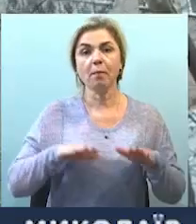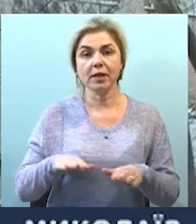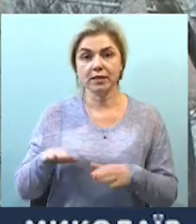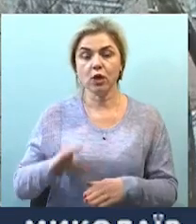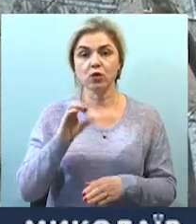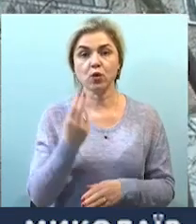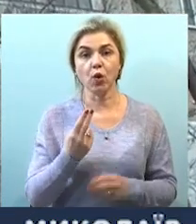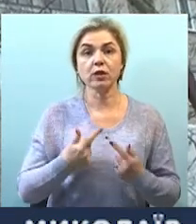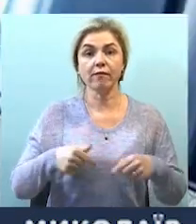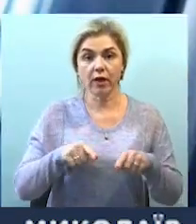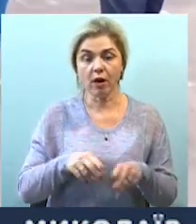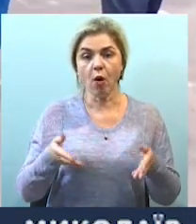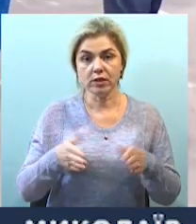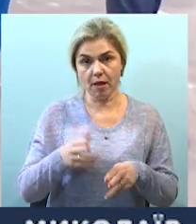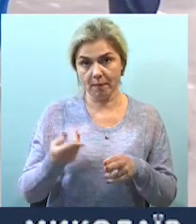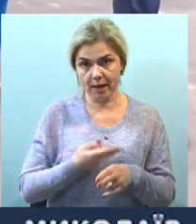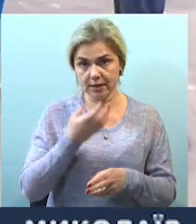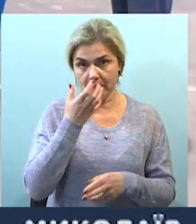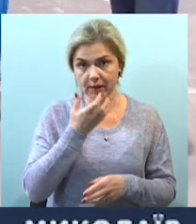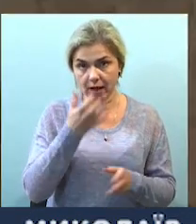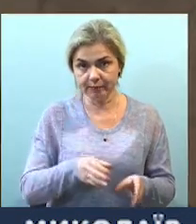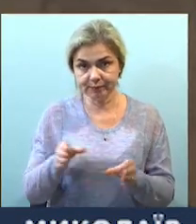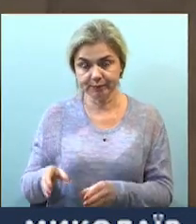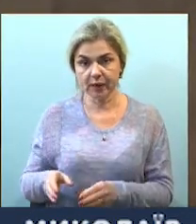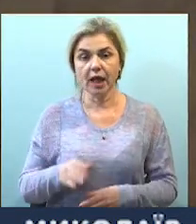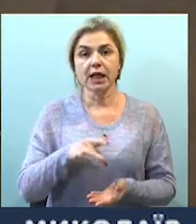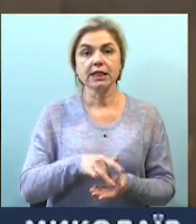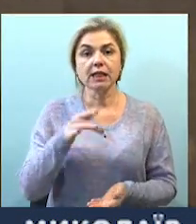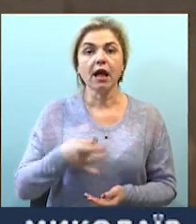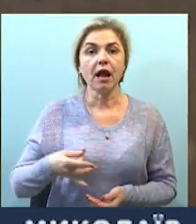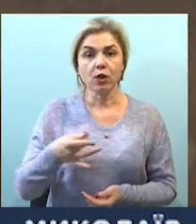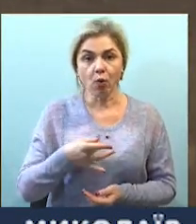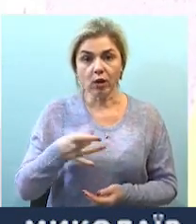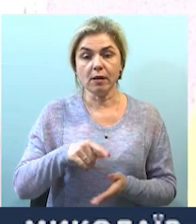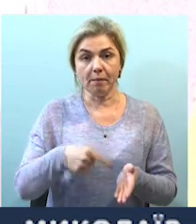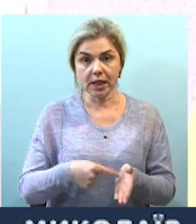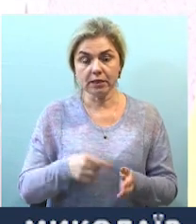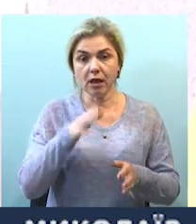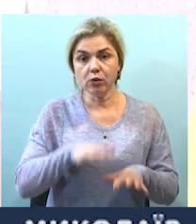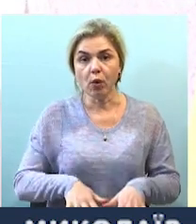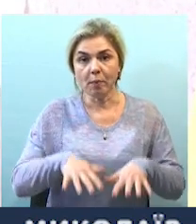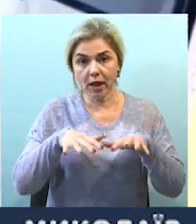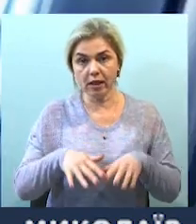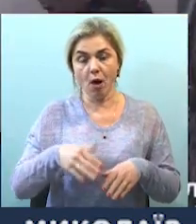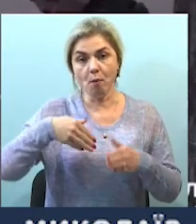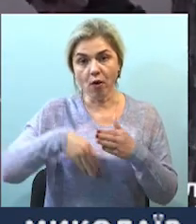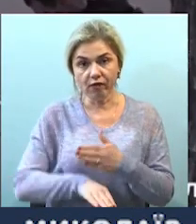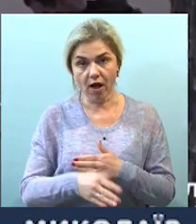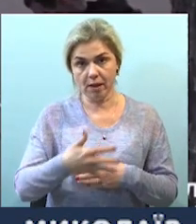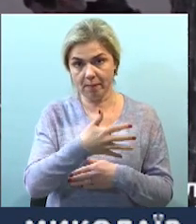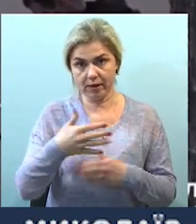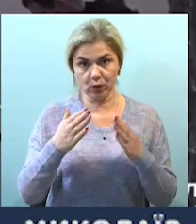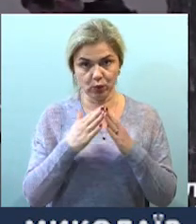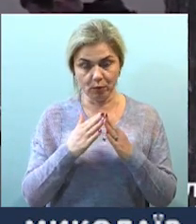сфери залишились без тепла. У центральному районі міста Миколаєва затопило підвал 5-поверхівки.